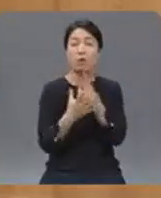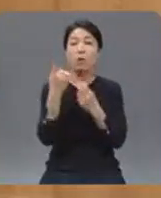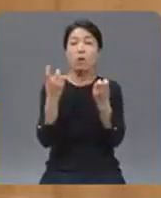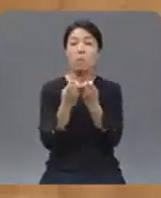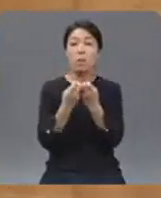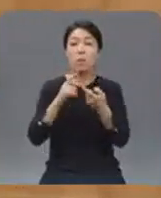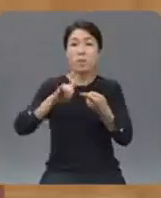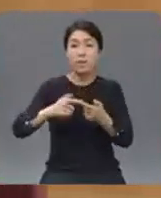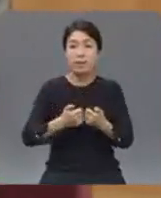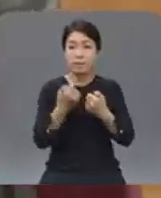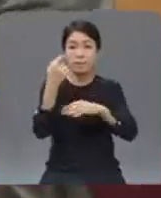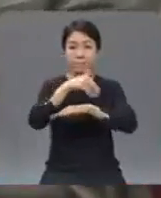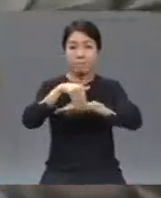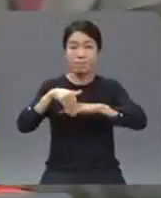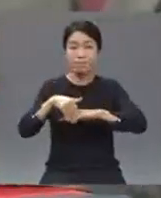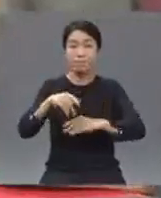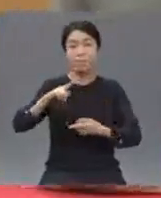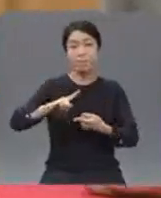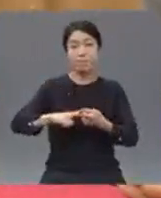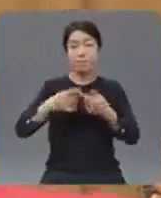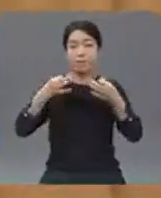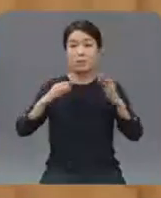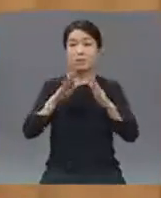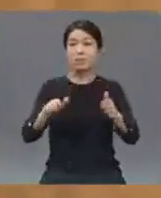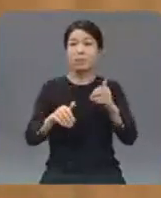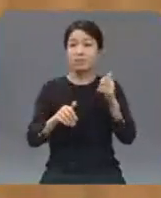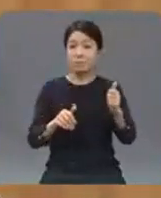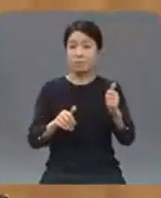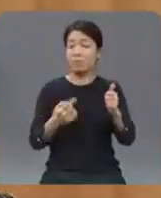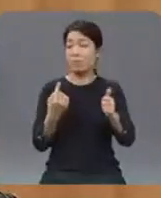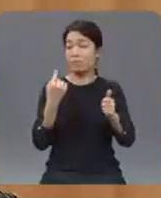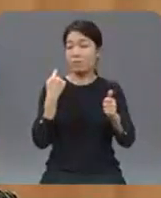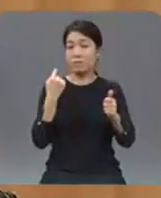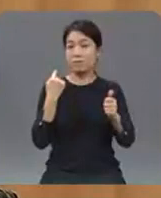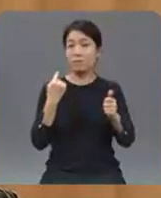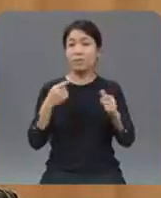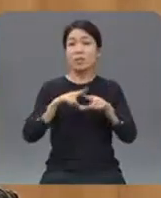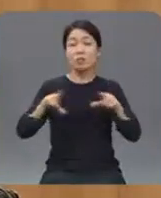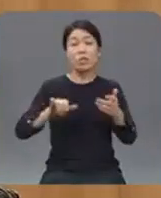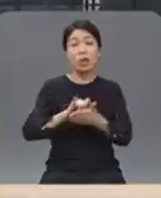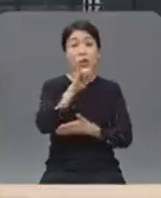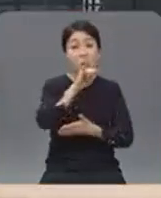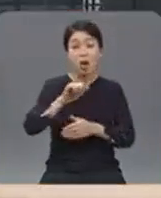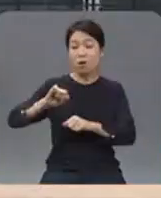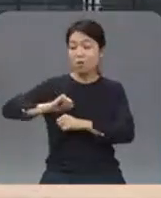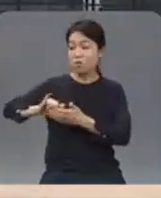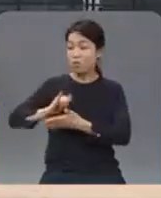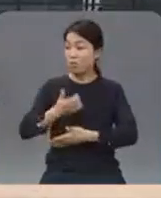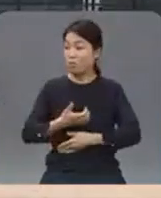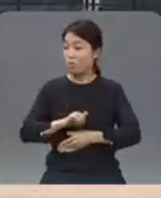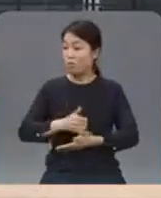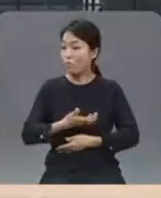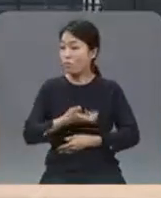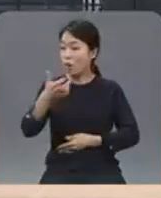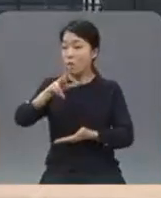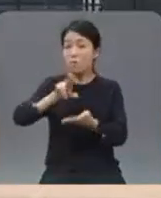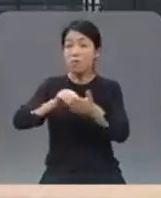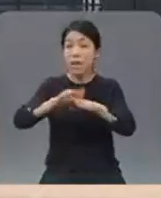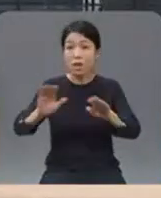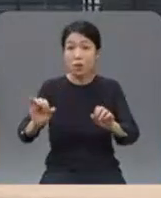등을 논의할 예정입니다 이와 관련해 김영록 전남지사는 어제 민간공항은 군공항 문제 해결과 동시에